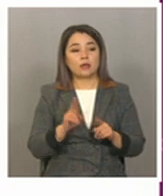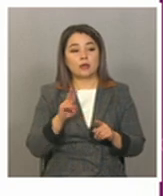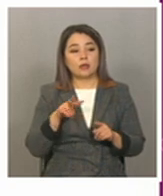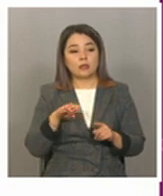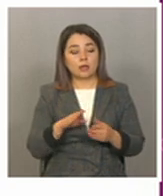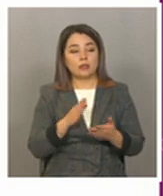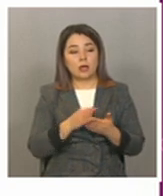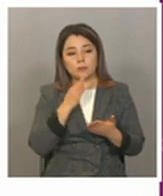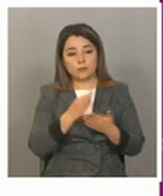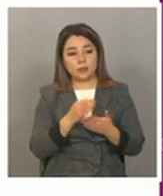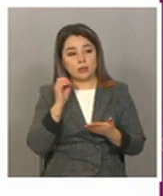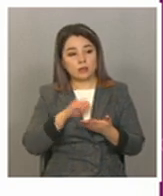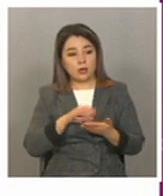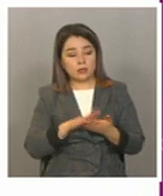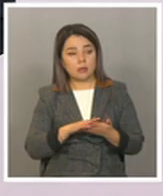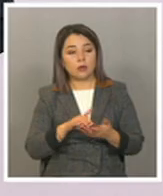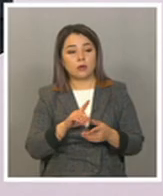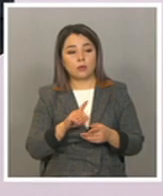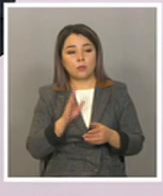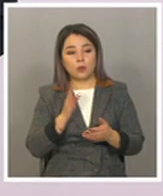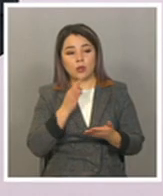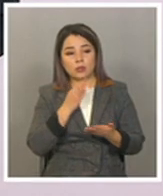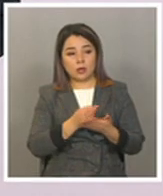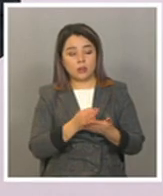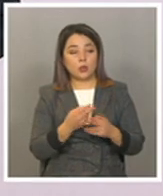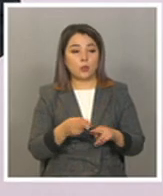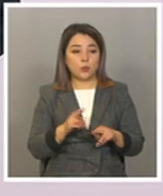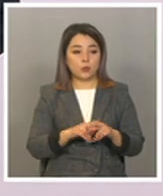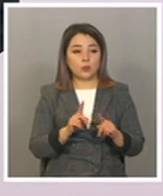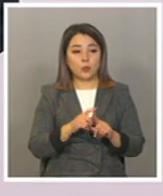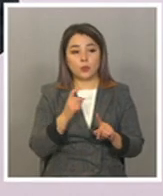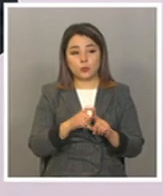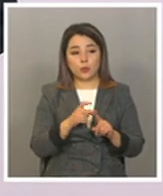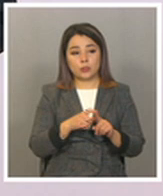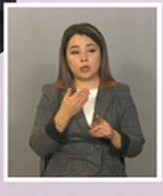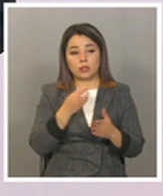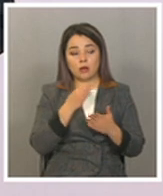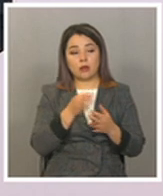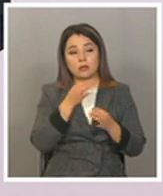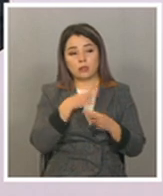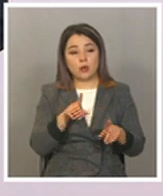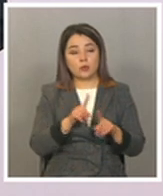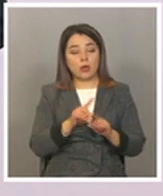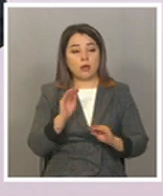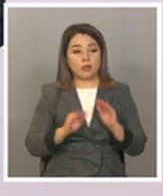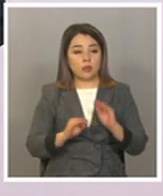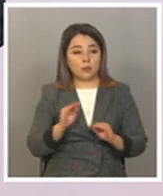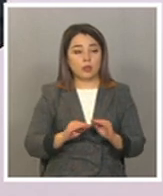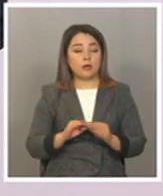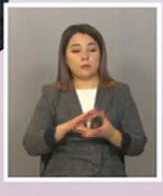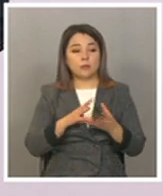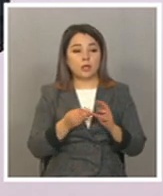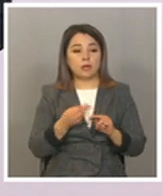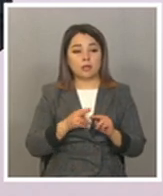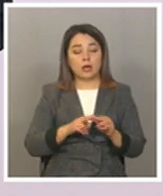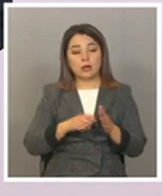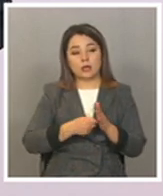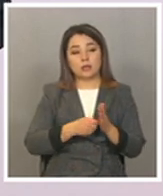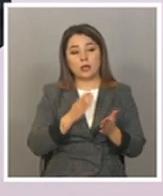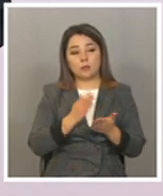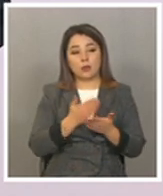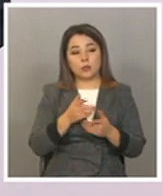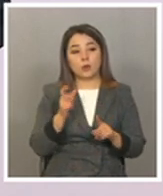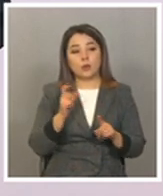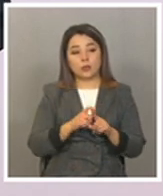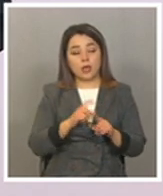және мәндер болады. Яғни сөздіктегі әрбір элементтің мәні және кілті бар,